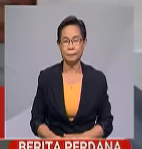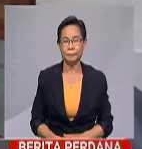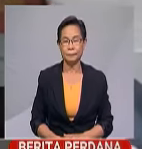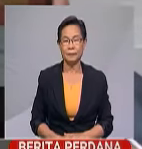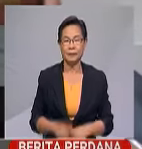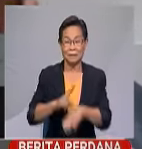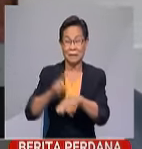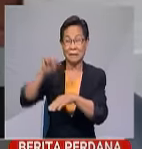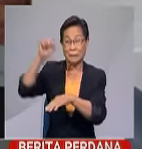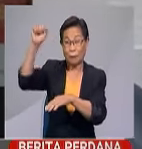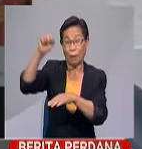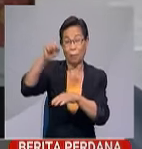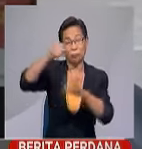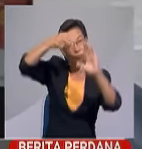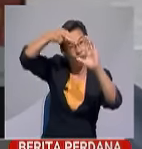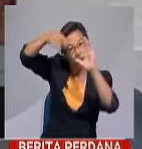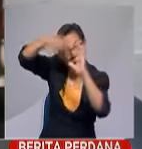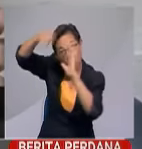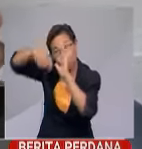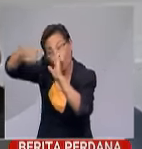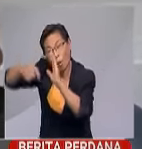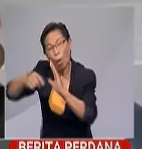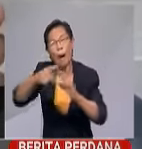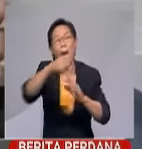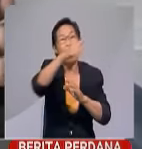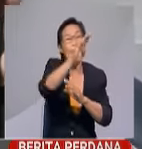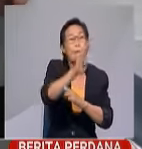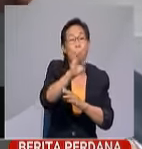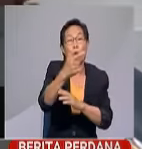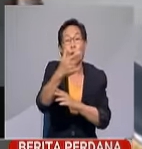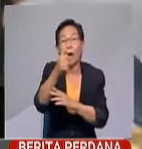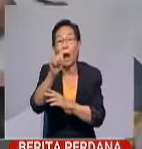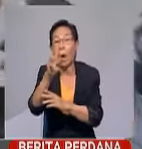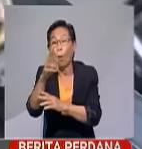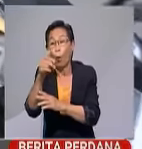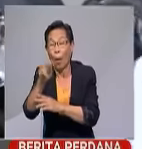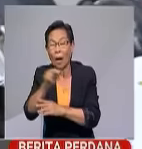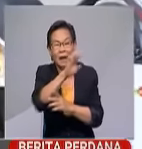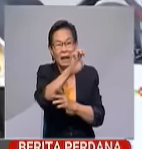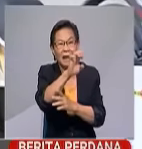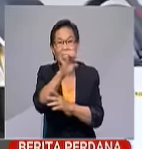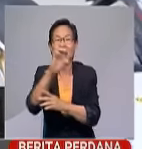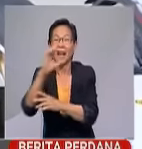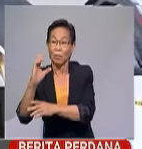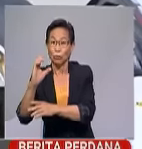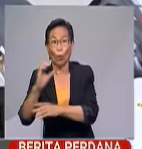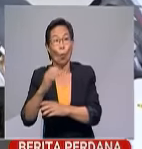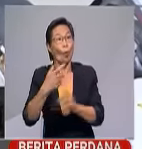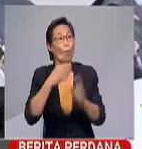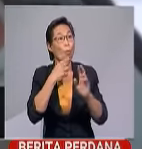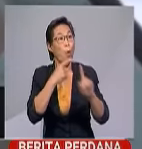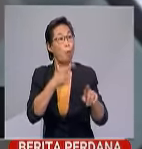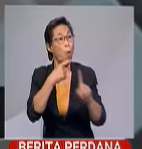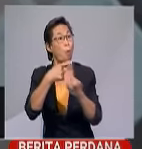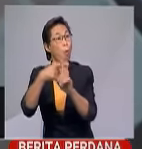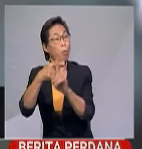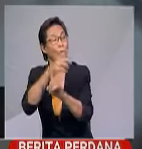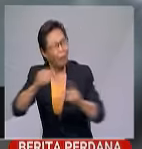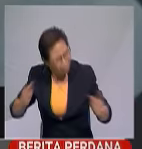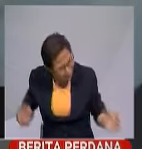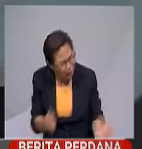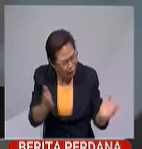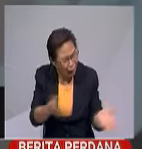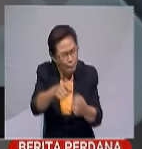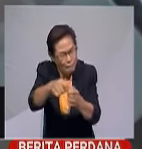Di Sabah, berdasarkan tinjauan di Pekan Bongawan, inisiatif e-tunai rakyat itu mendapat reaksi positif dan menggalakkan mereka